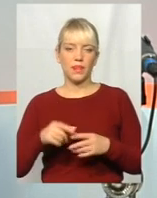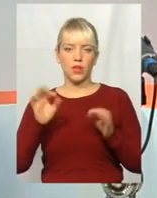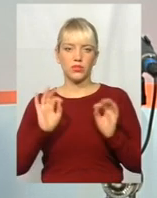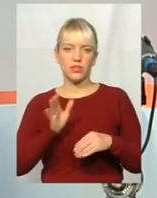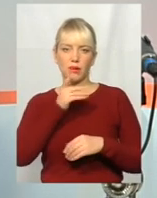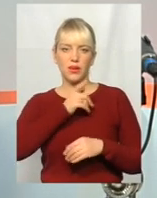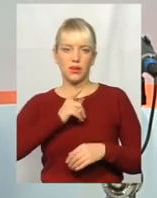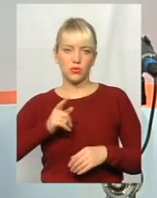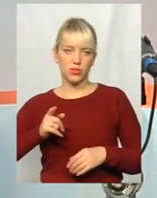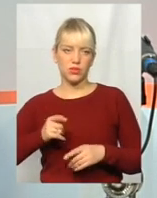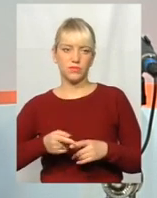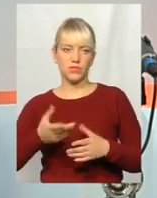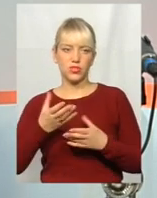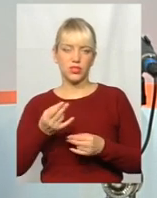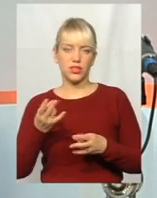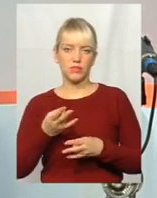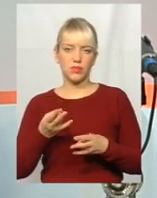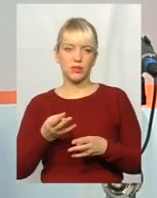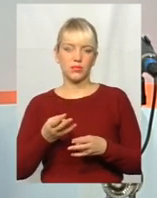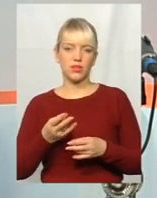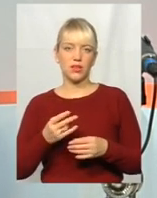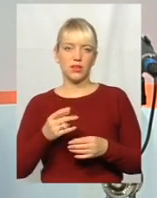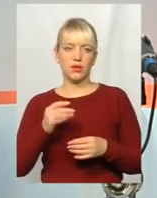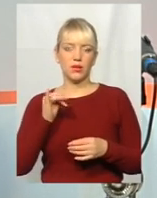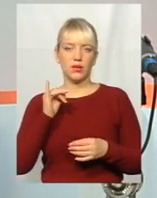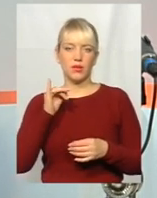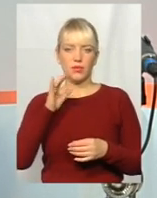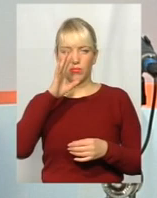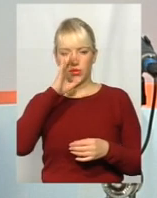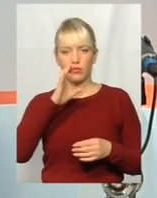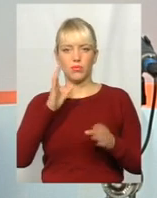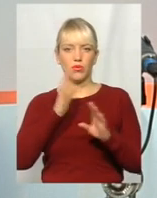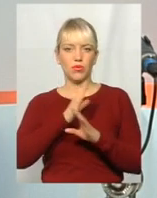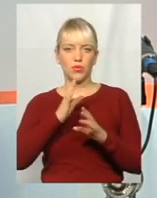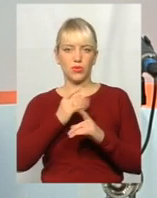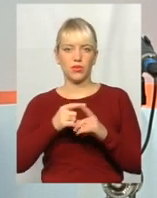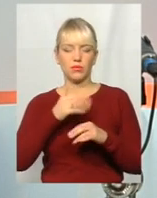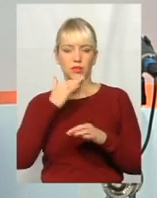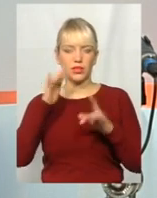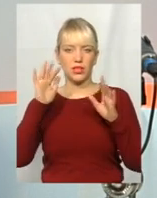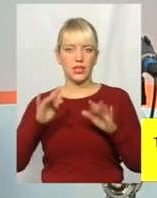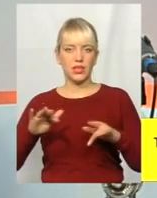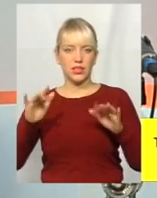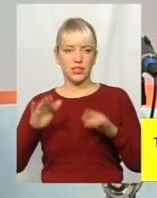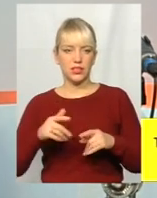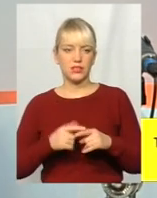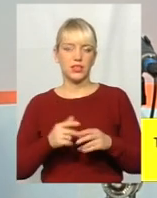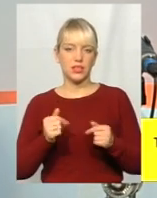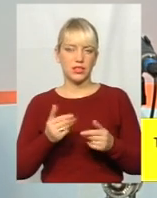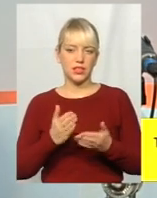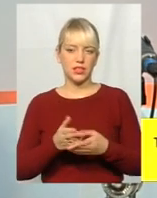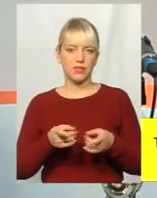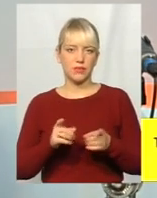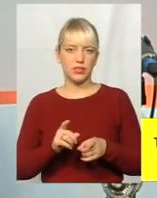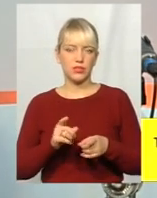період, ще нам непогода допомогла, струсила всі листі і так далі. Вигляд дійсно є по